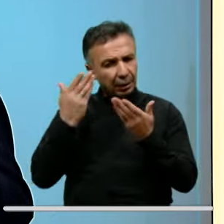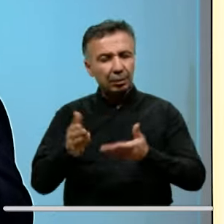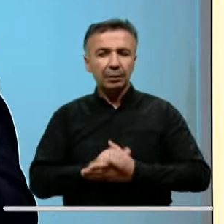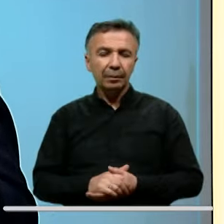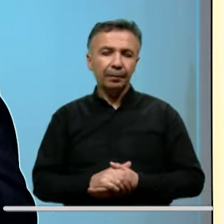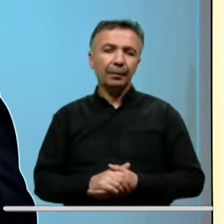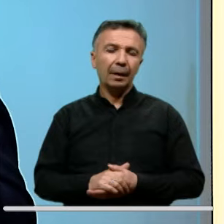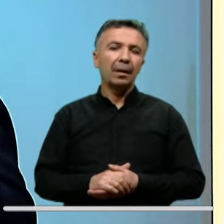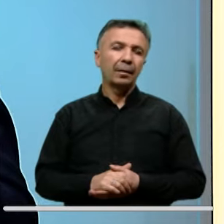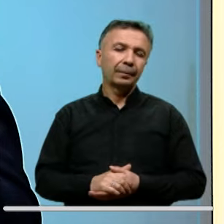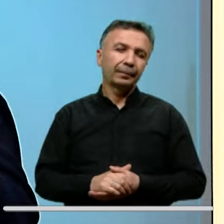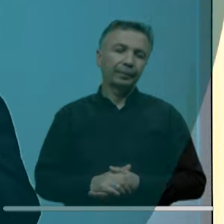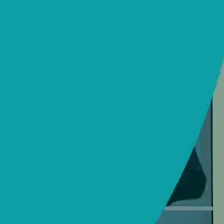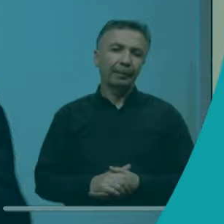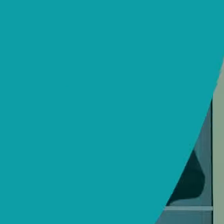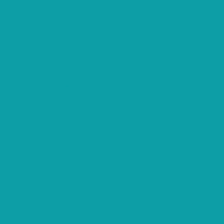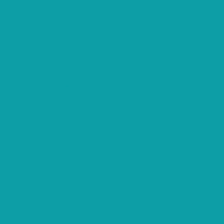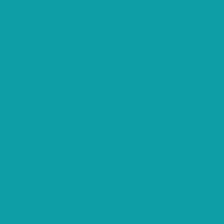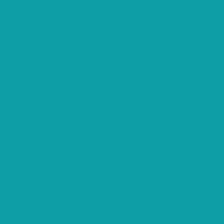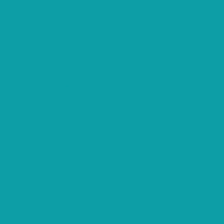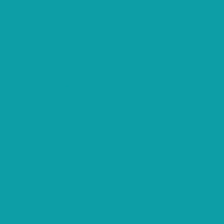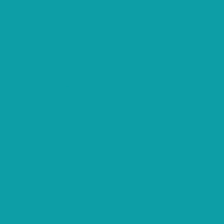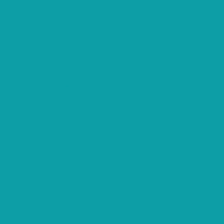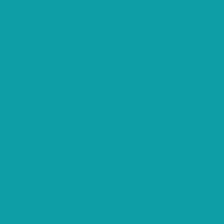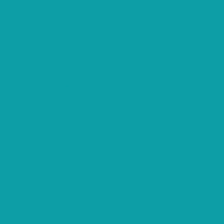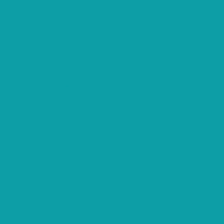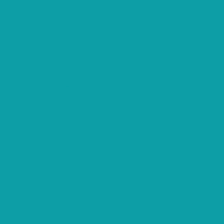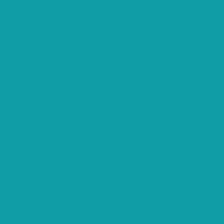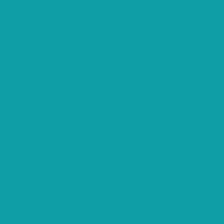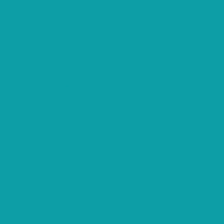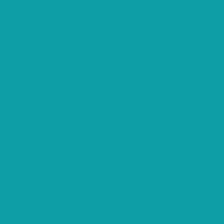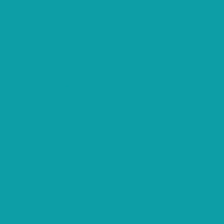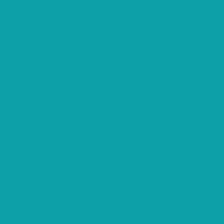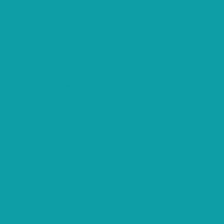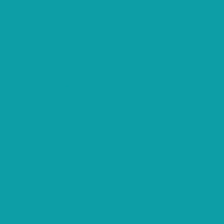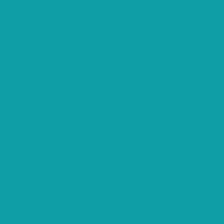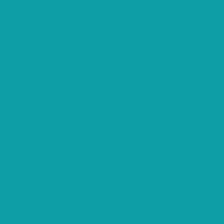Ya madem geçerliymiş ama mekruh olduğunu da özellikle hatırlatmak istiyorum. Eyvallah hocam. Evet.